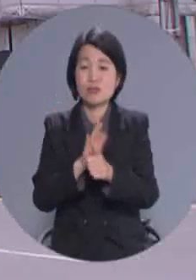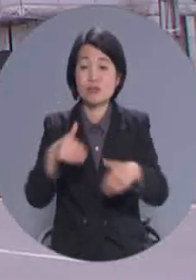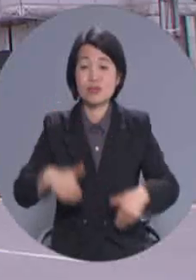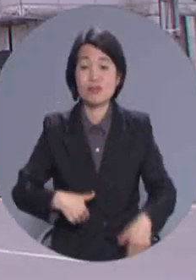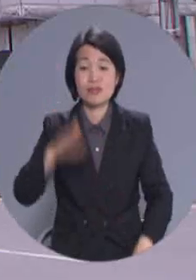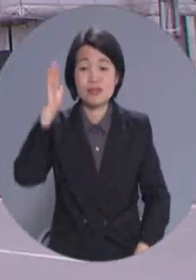덧붙였습니다